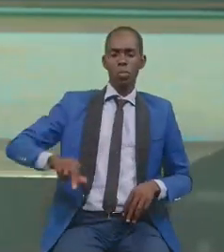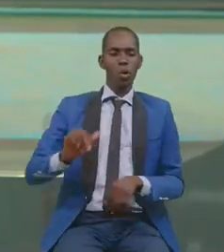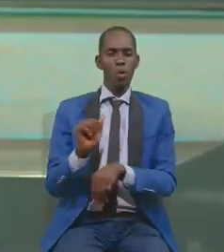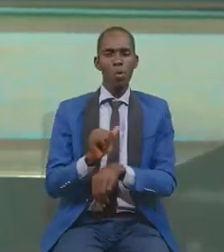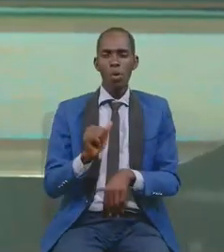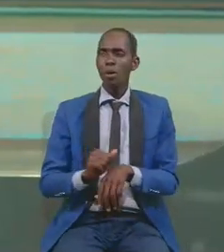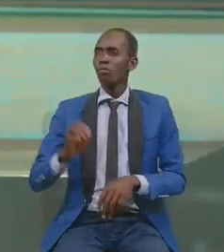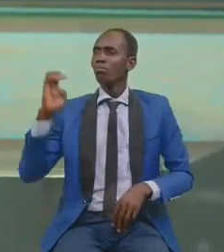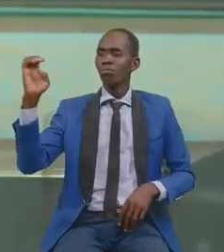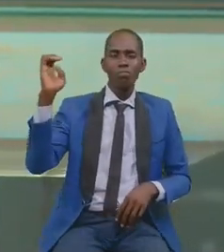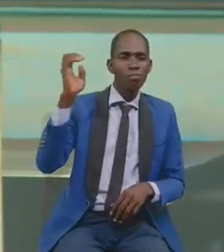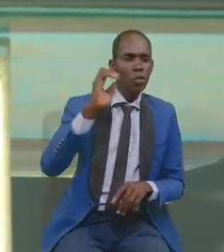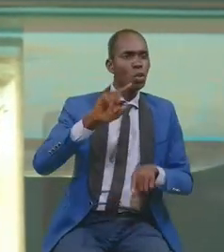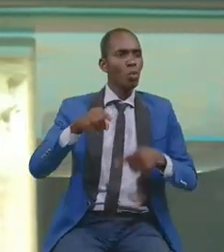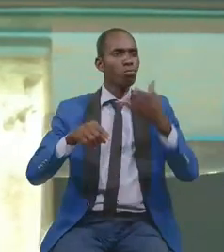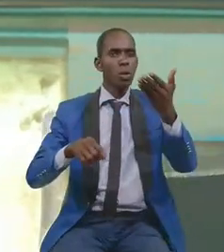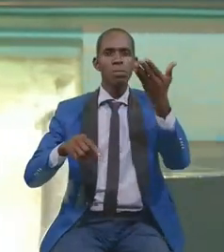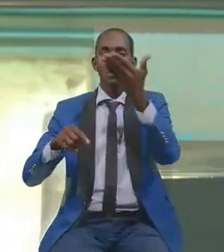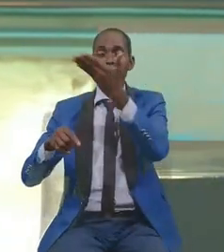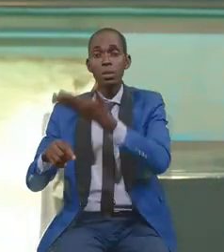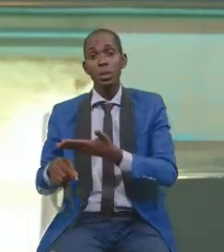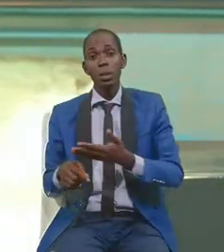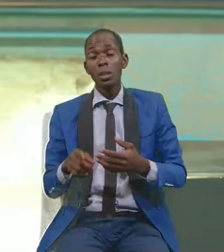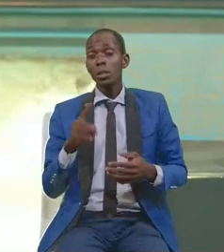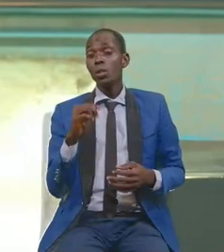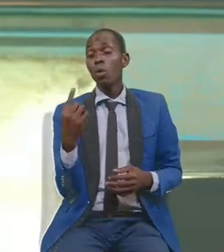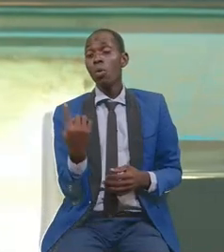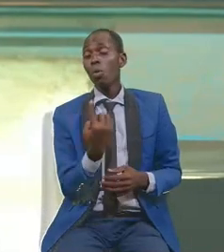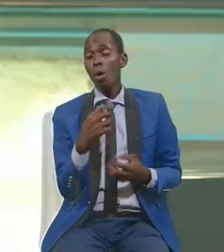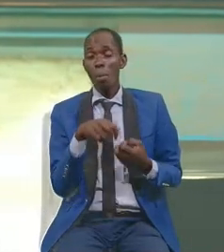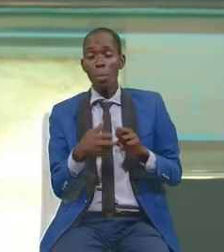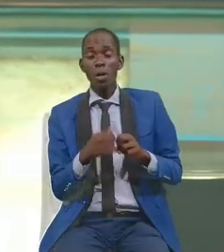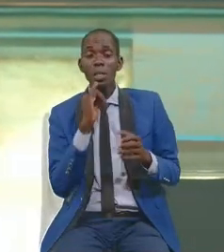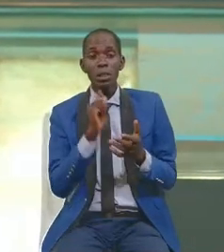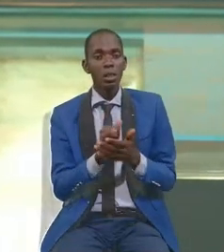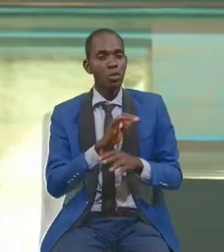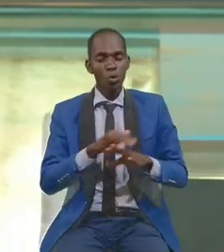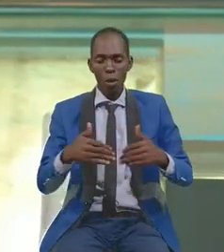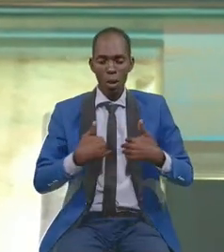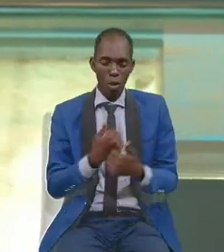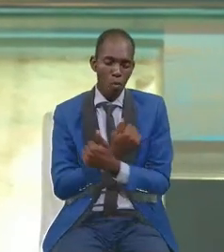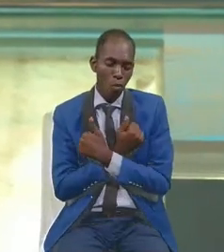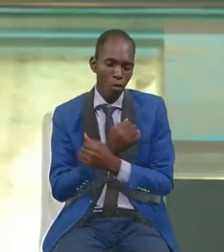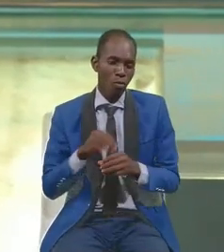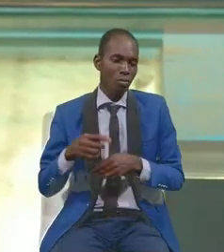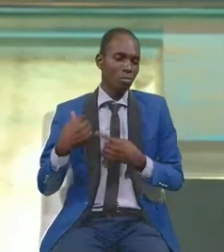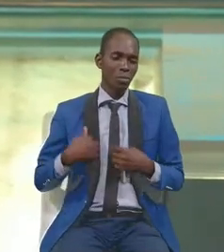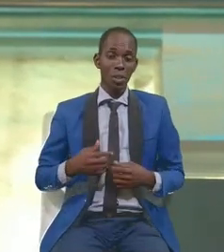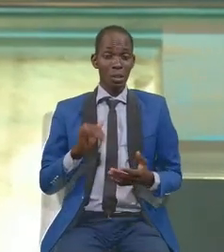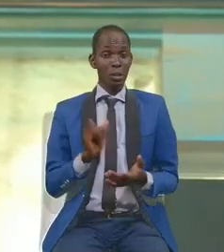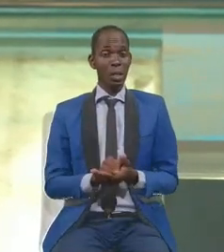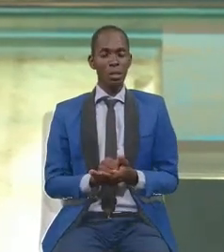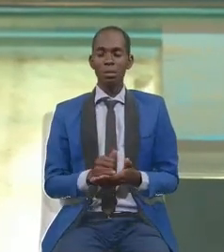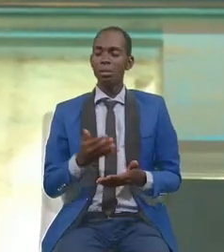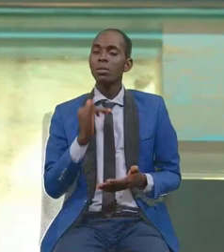elle est prêche, va ici et va là. Mais le seul défi dans sa vie, c'est qu'il n'y a pas l'amour dans le cœur. Il n'y a pas du progrès. Mais c'est